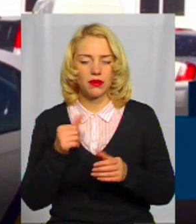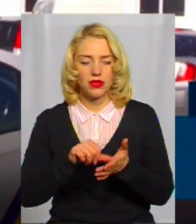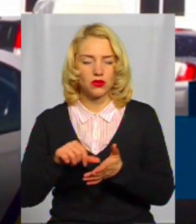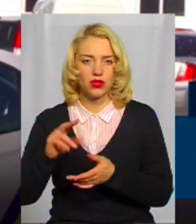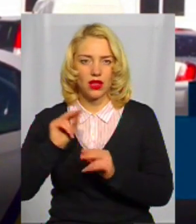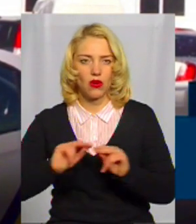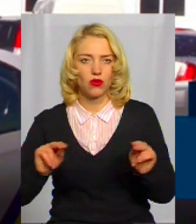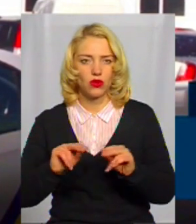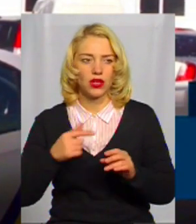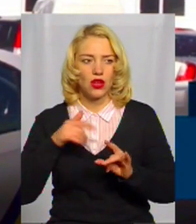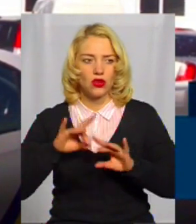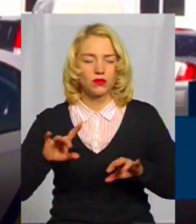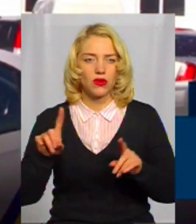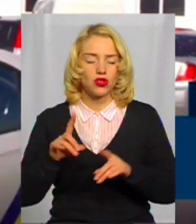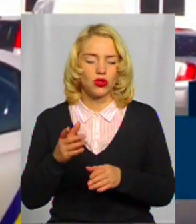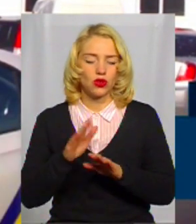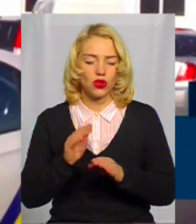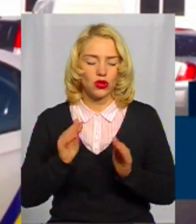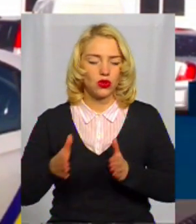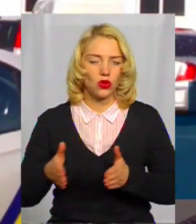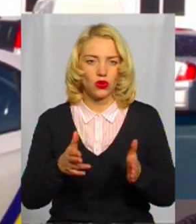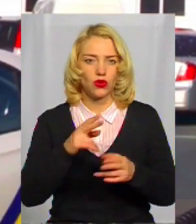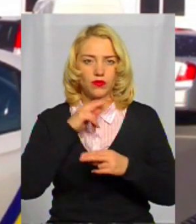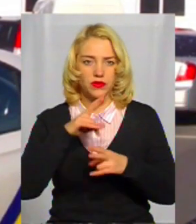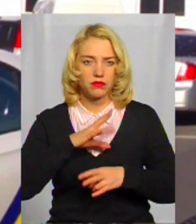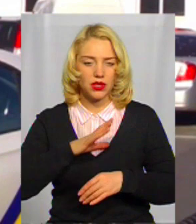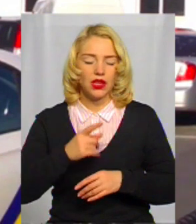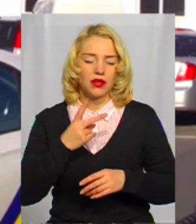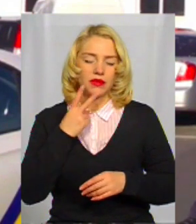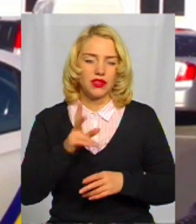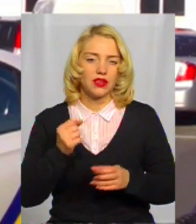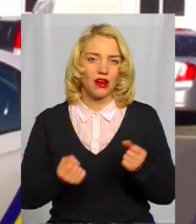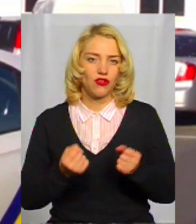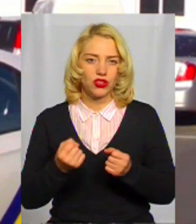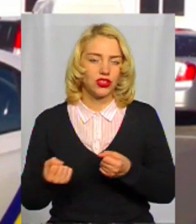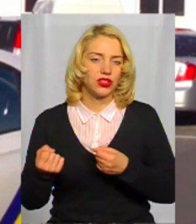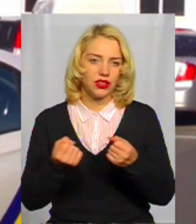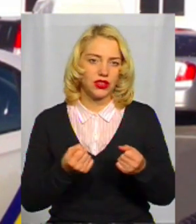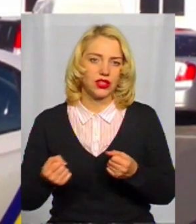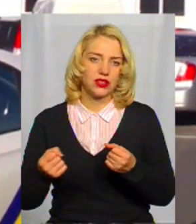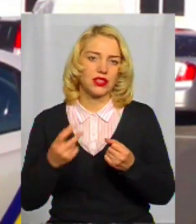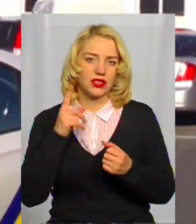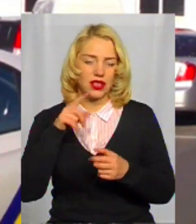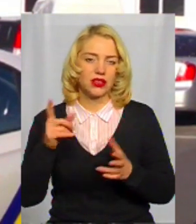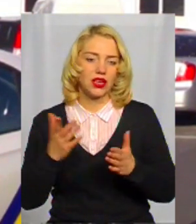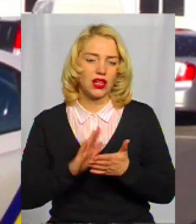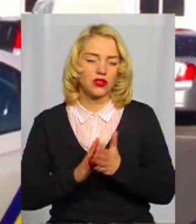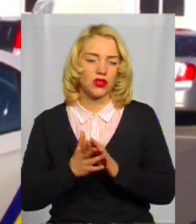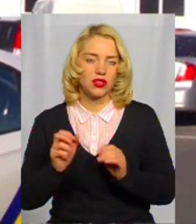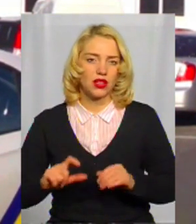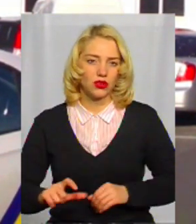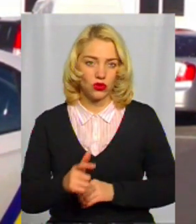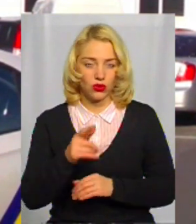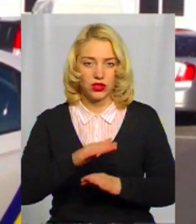розповідаємо їм, що дорогу треба завжди дивитися за дорогою, дивитися за те, як водії їздять. Ви самі розумієте, яка на зараз ситуація на дорогах складається. І діти